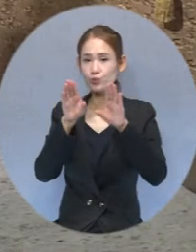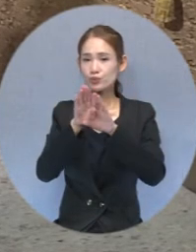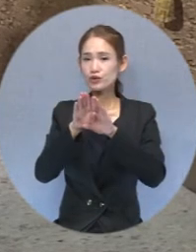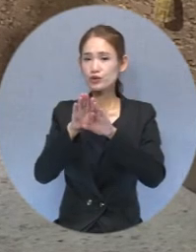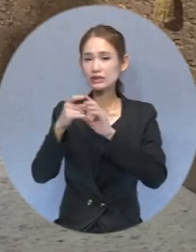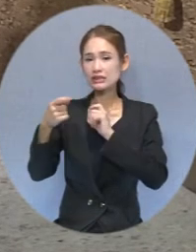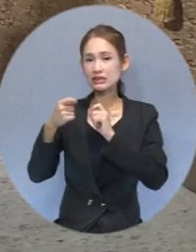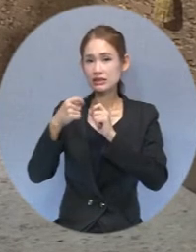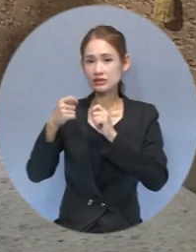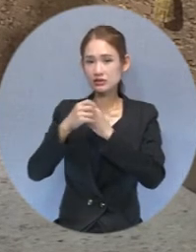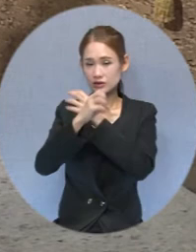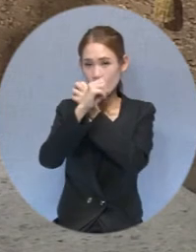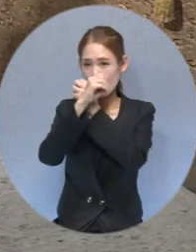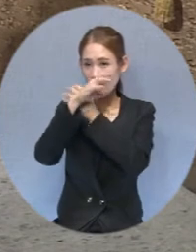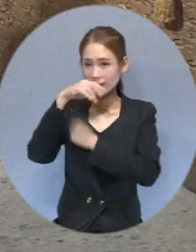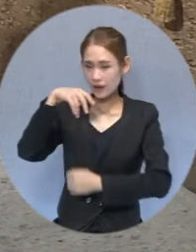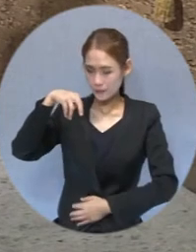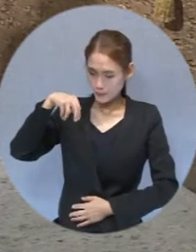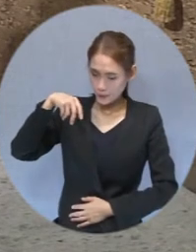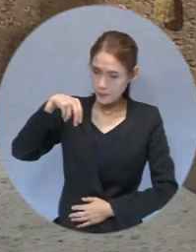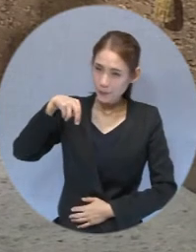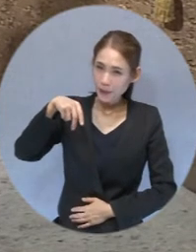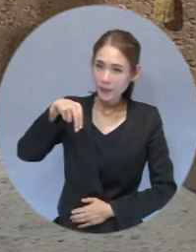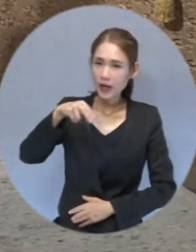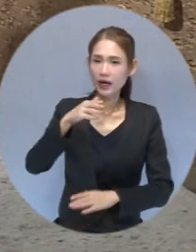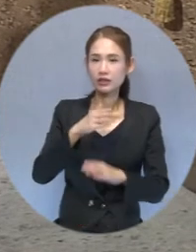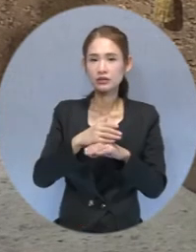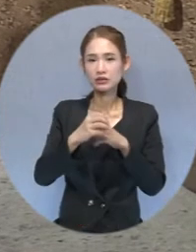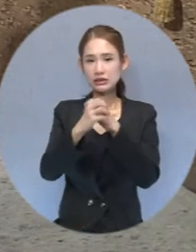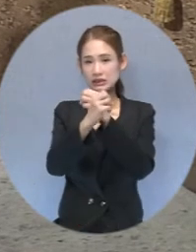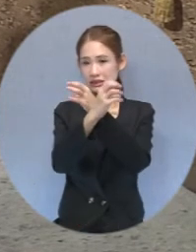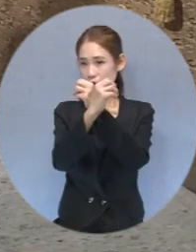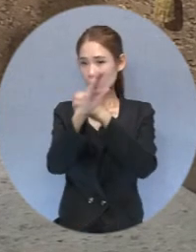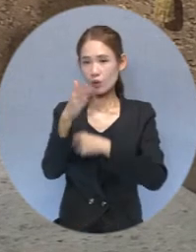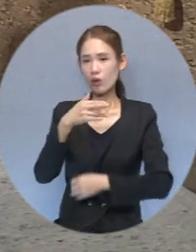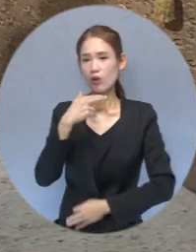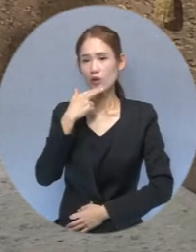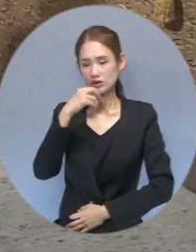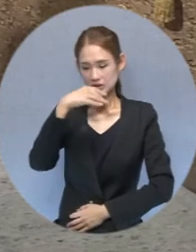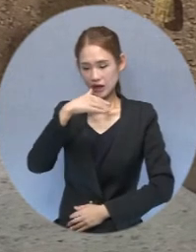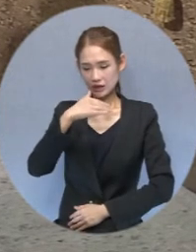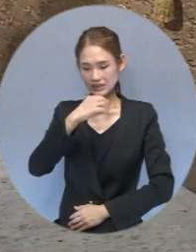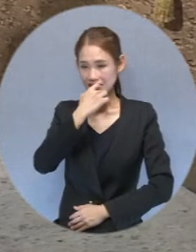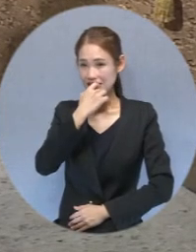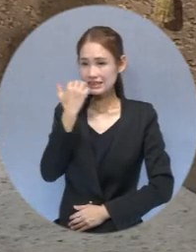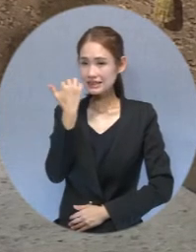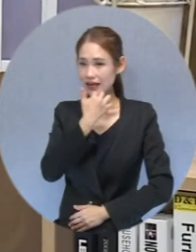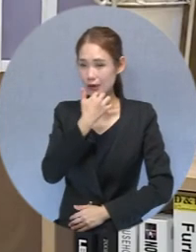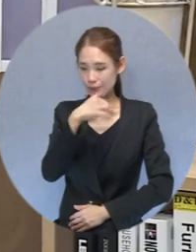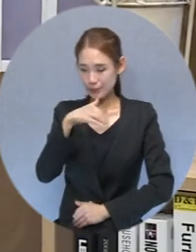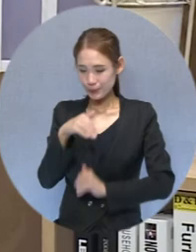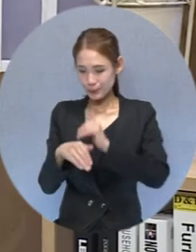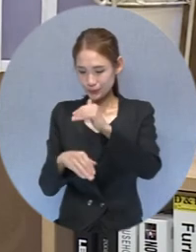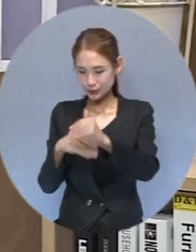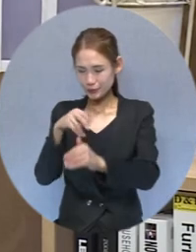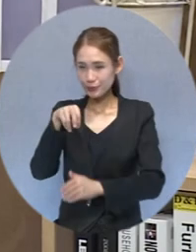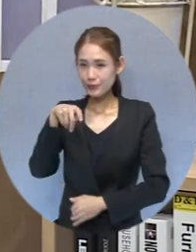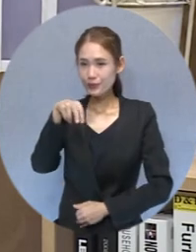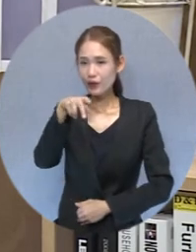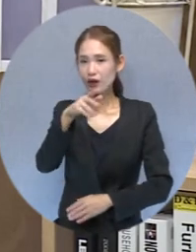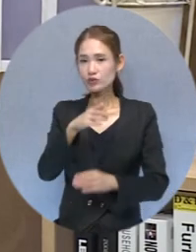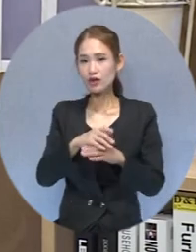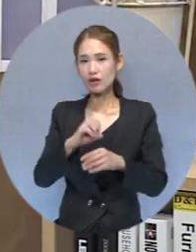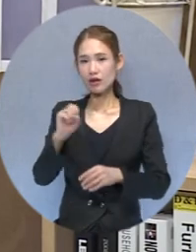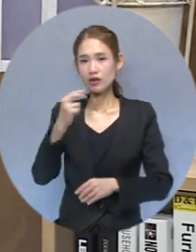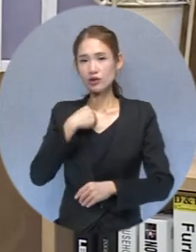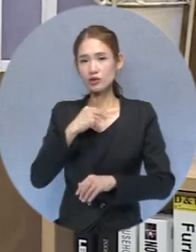앞에서 정말 저는 횡단보도를 걷고 있었어요. 신호등은 없었고 횡단보도가 그려진 이제 횡단보도를 걷고 있었는데 그런데도